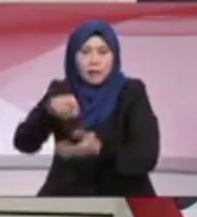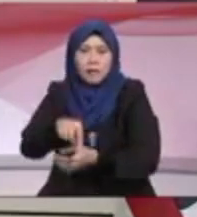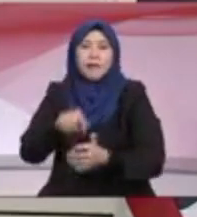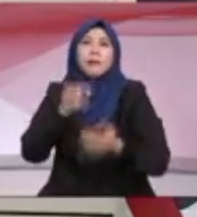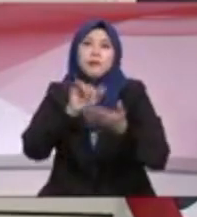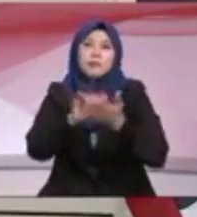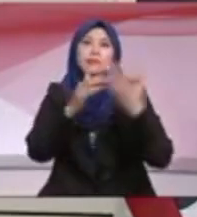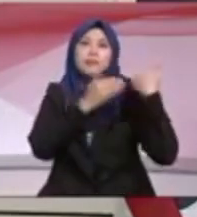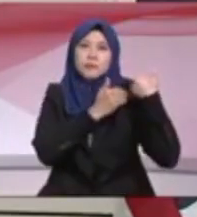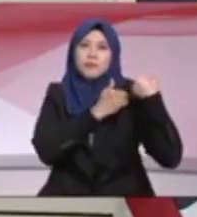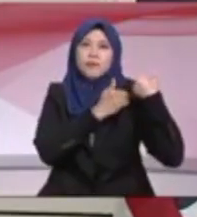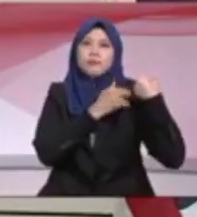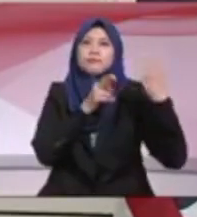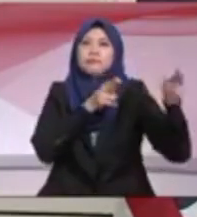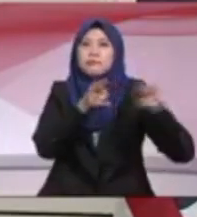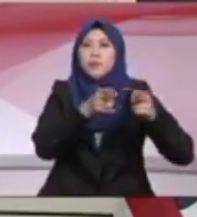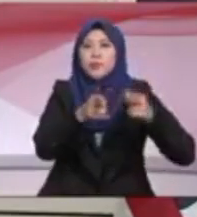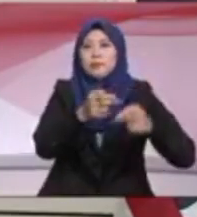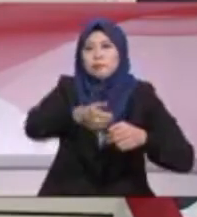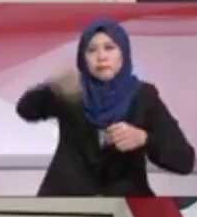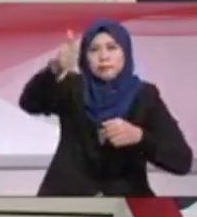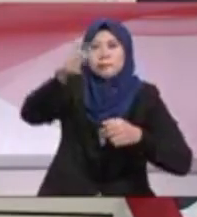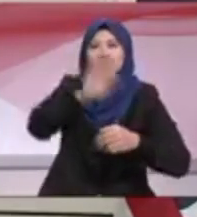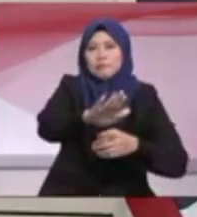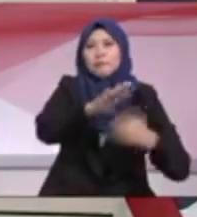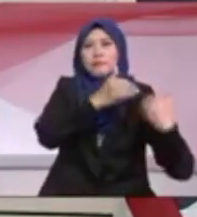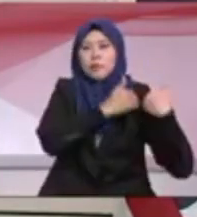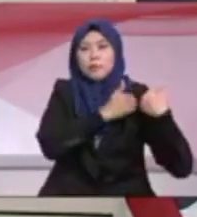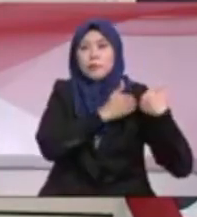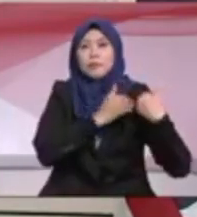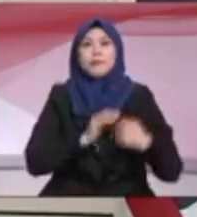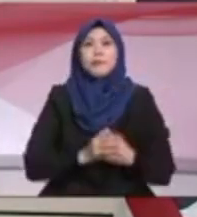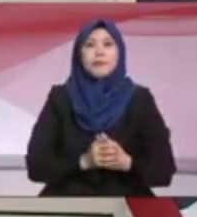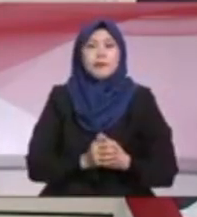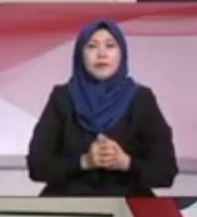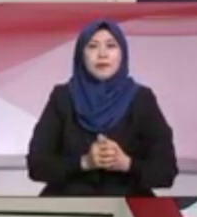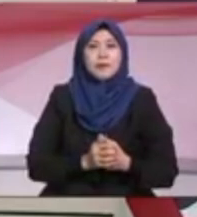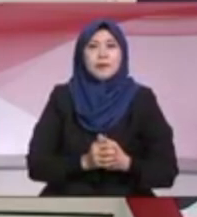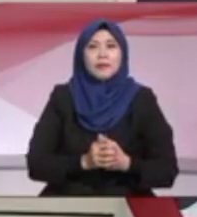Ya, itu pun saya yakin mereka juga tidak boleh